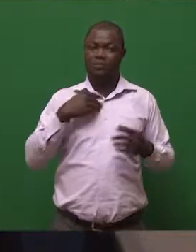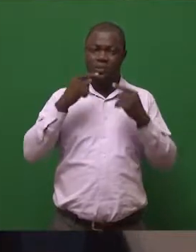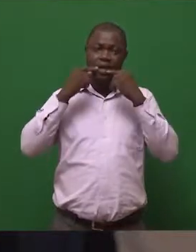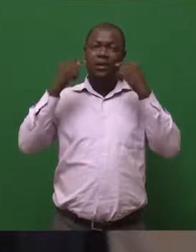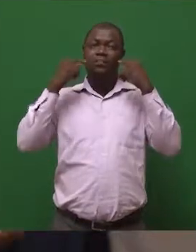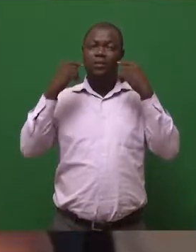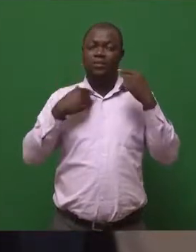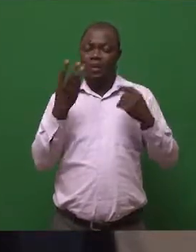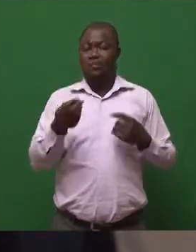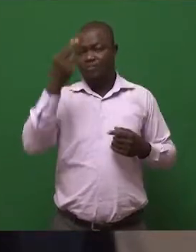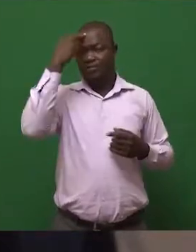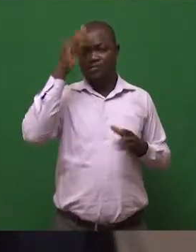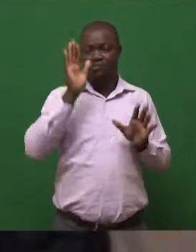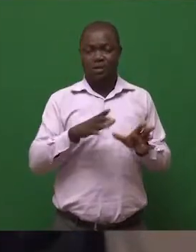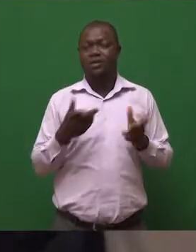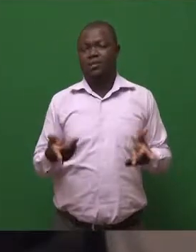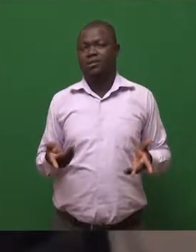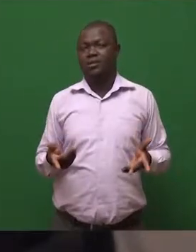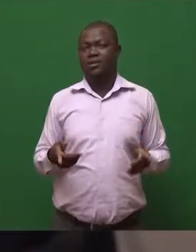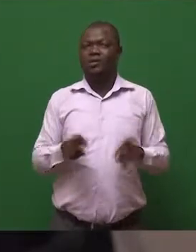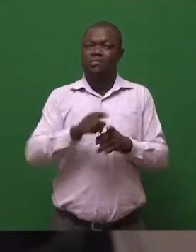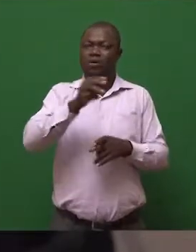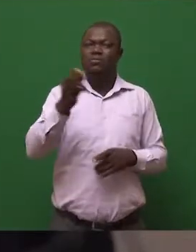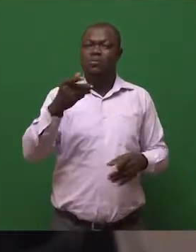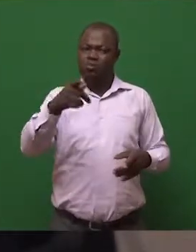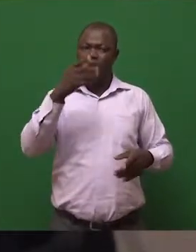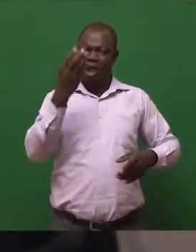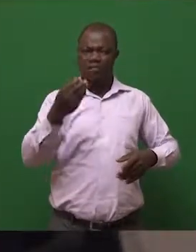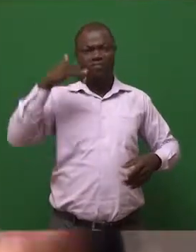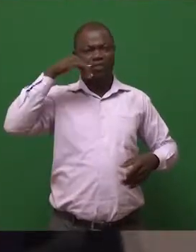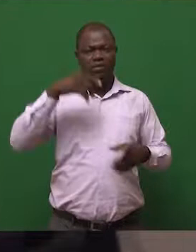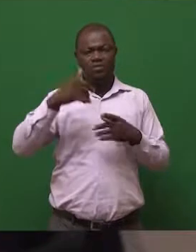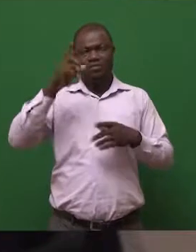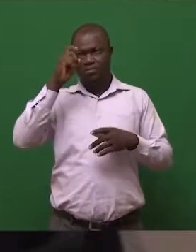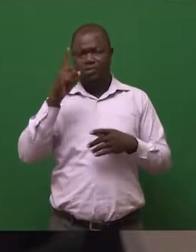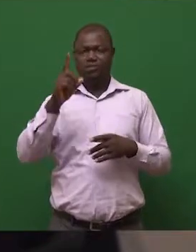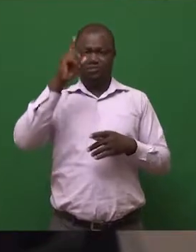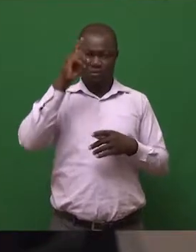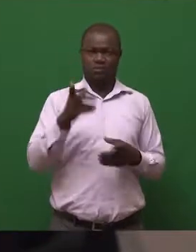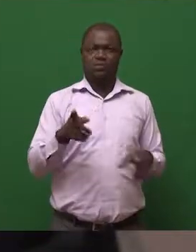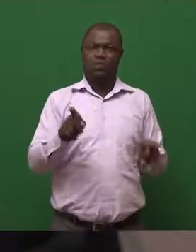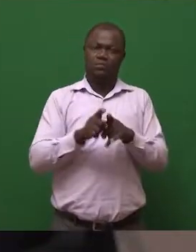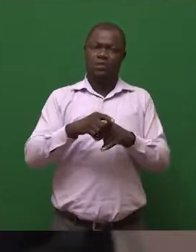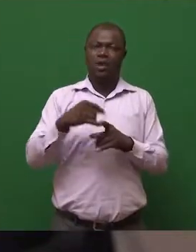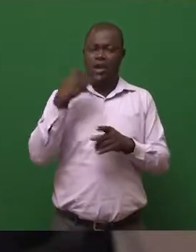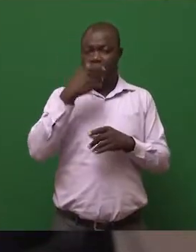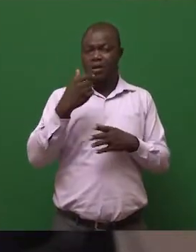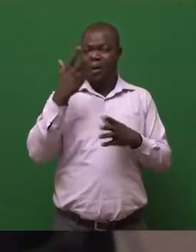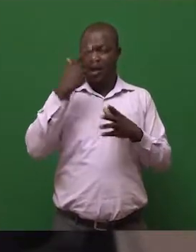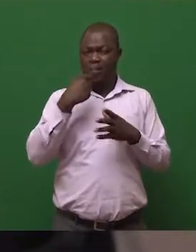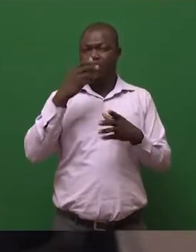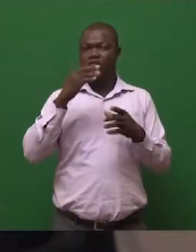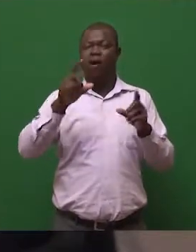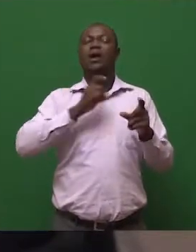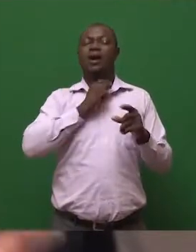tiri kufara tine vemapurisa vari pano handifunga kuti pane achatadzowa nekafoni kake kungotora mupikicha kunyanya wenumber